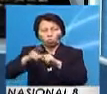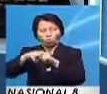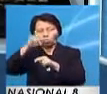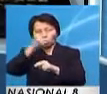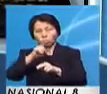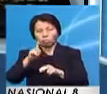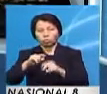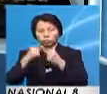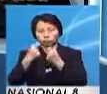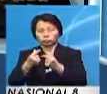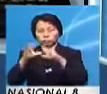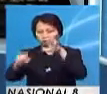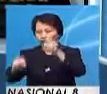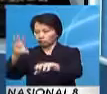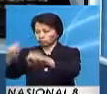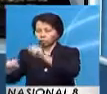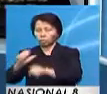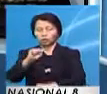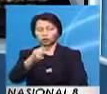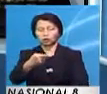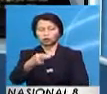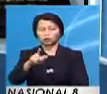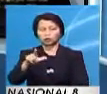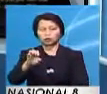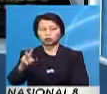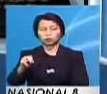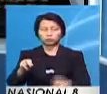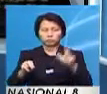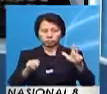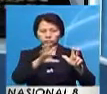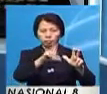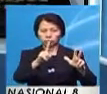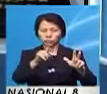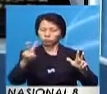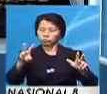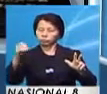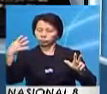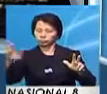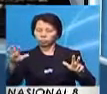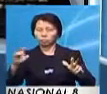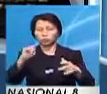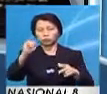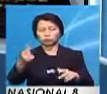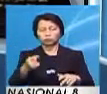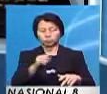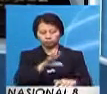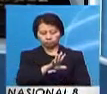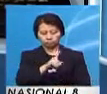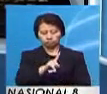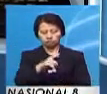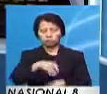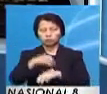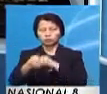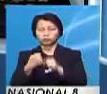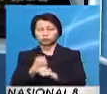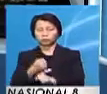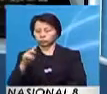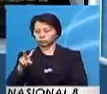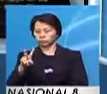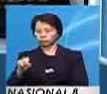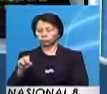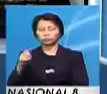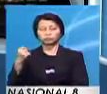jumlah tangkapan Ahlong, iaitu 351 orang pada 2015 berbanding hanya 51 pada